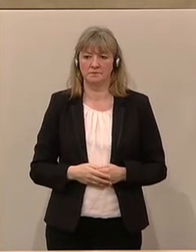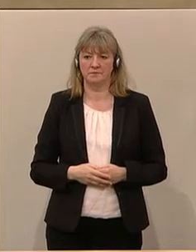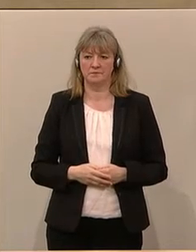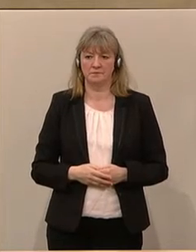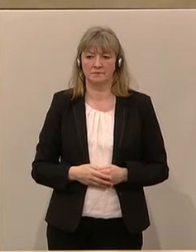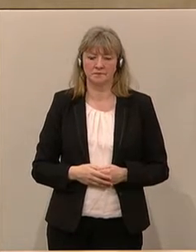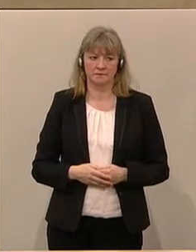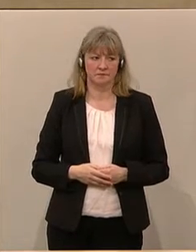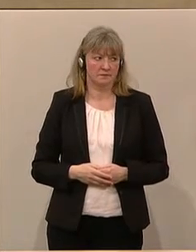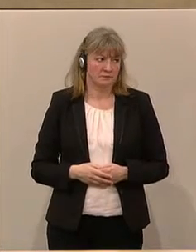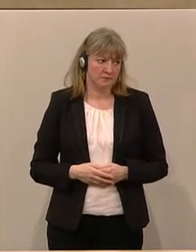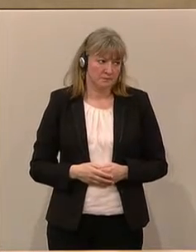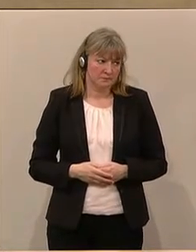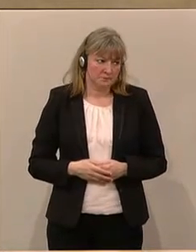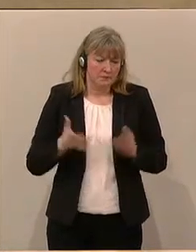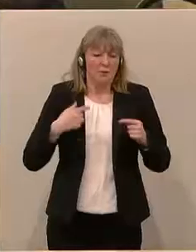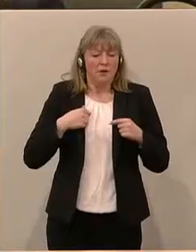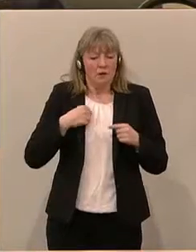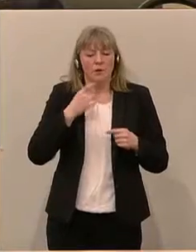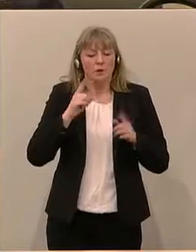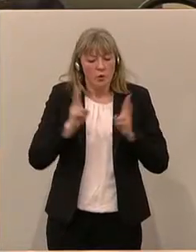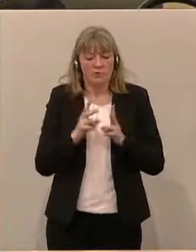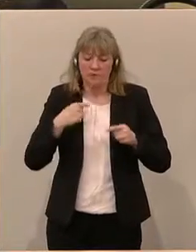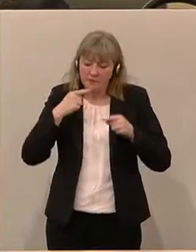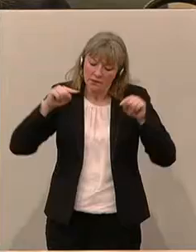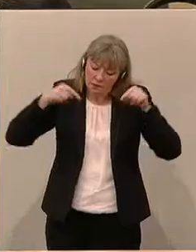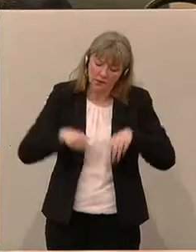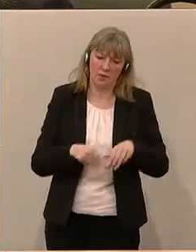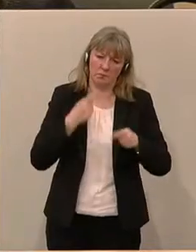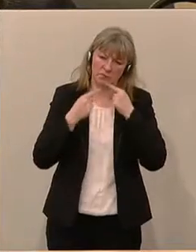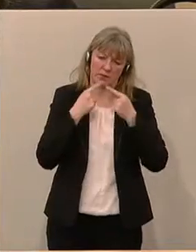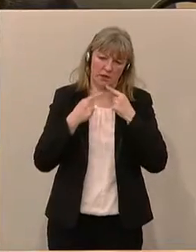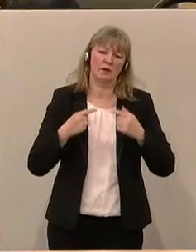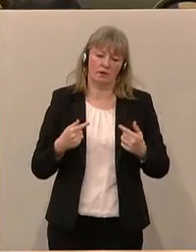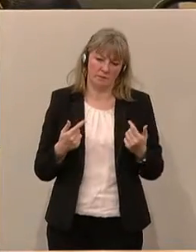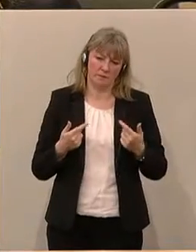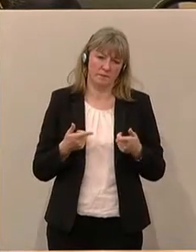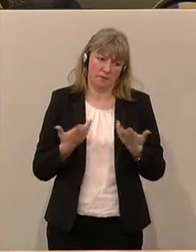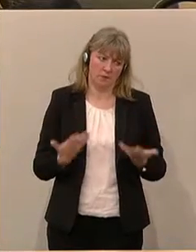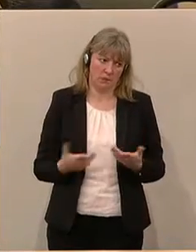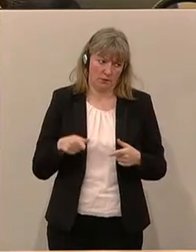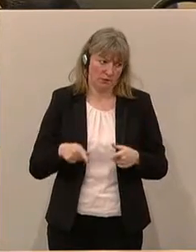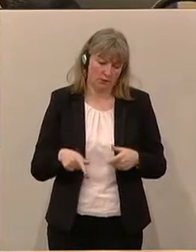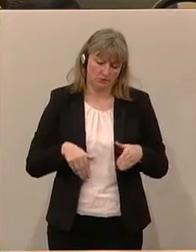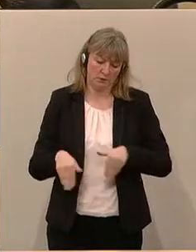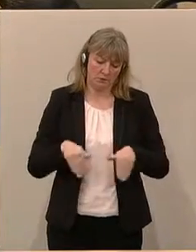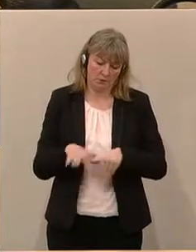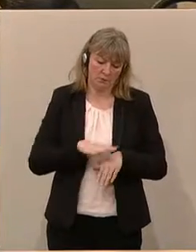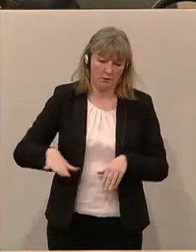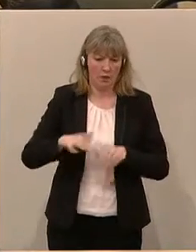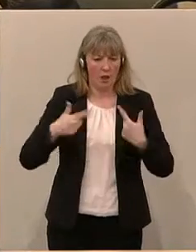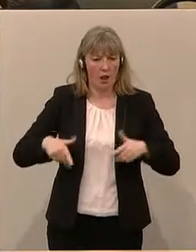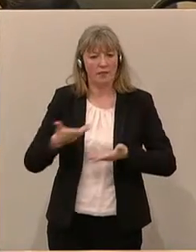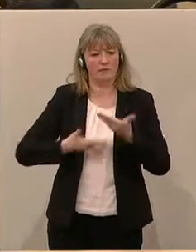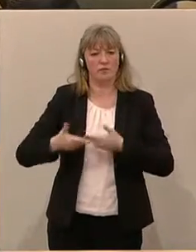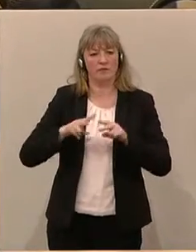Aber ich möchte kurz darauf eingehen und ich glaube, es ist eine gute Möglichkeit und es ist auch gut, dass in diesem Ressort Landwirtschaft,